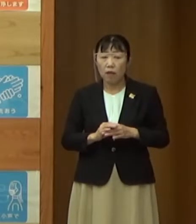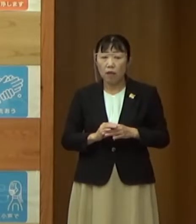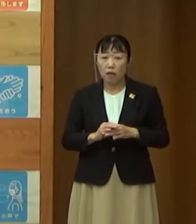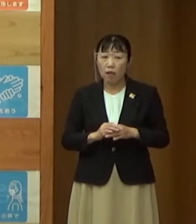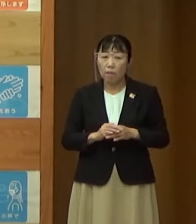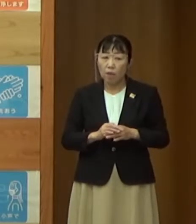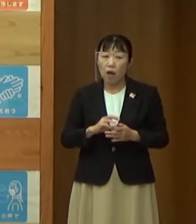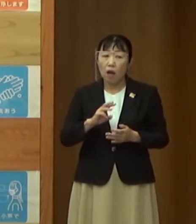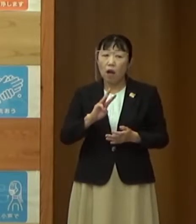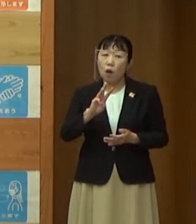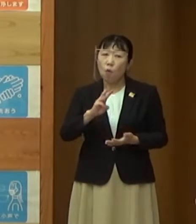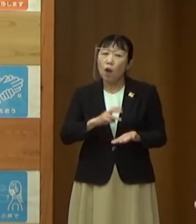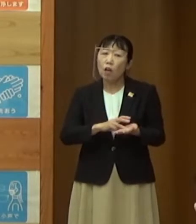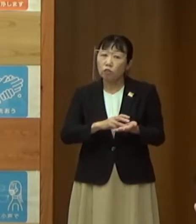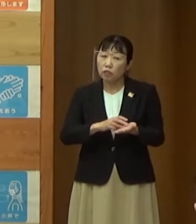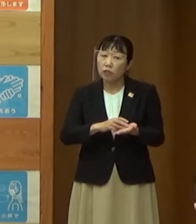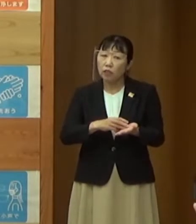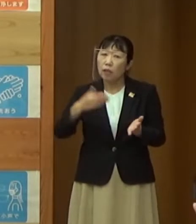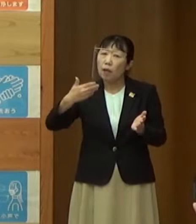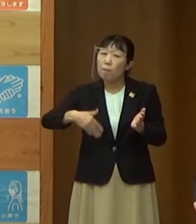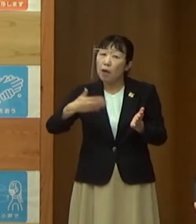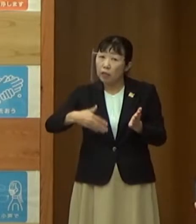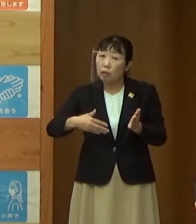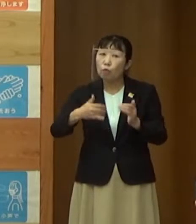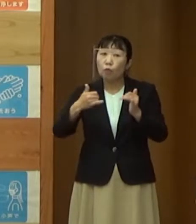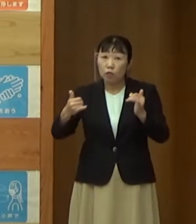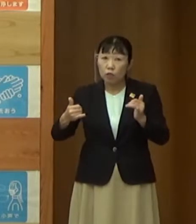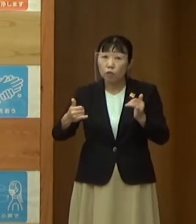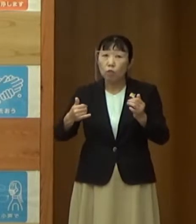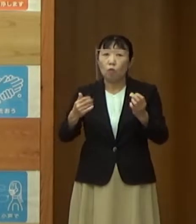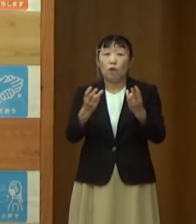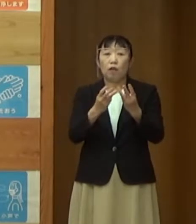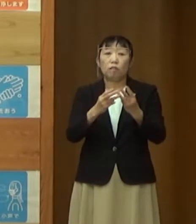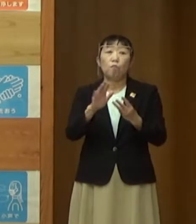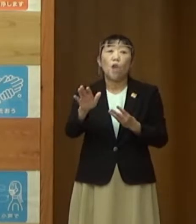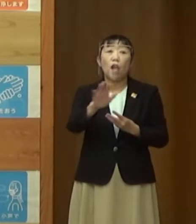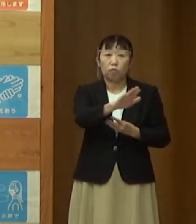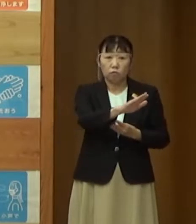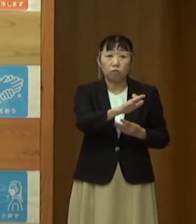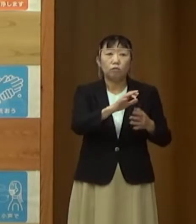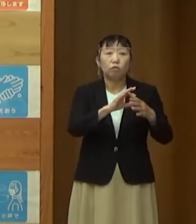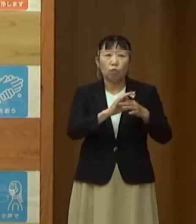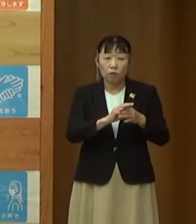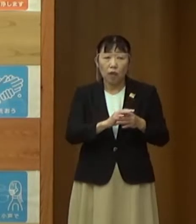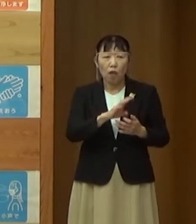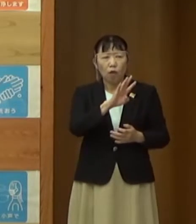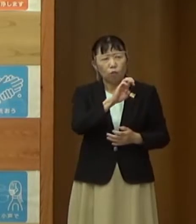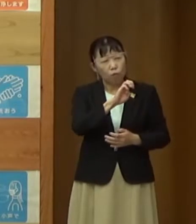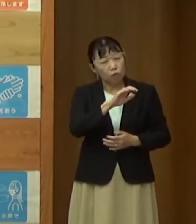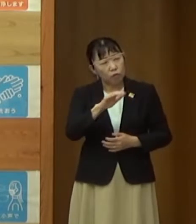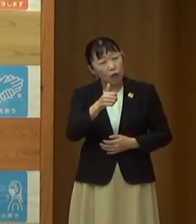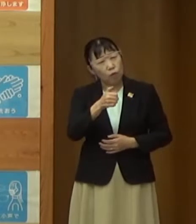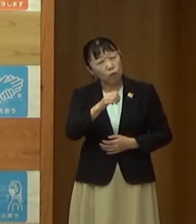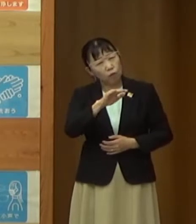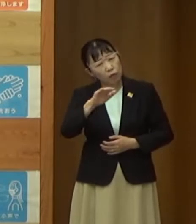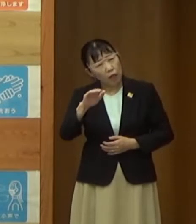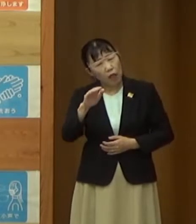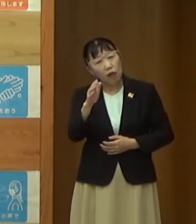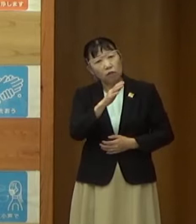ワクチン未接種の方まだいらっしゃいますので、まあ、例えばそういった中高年層の